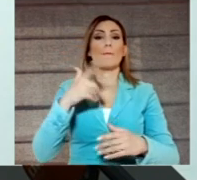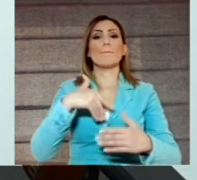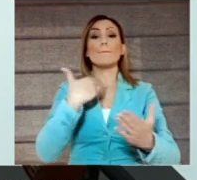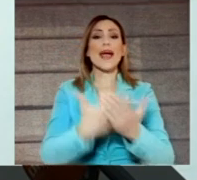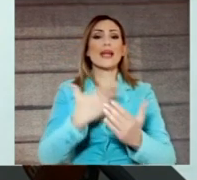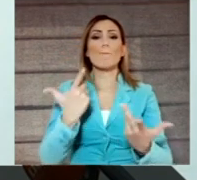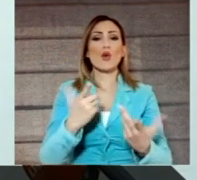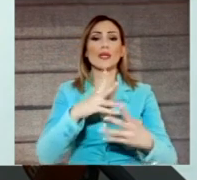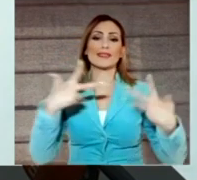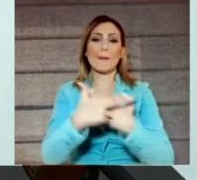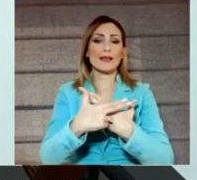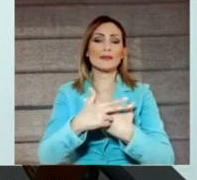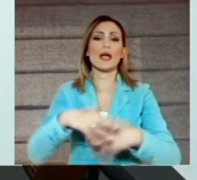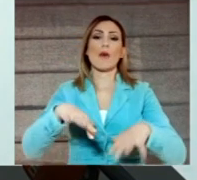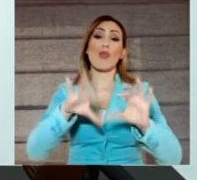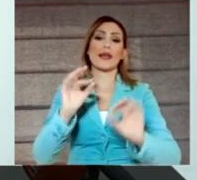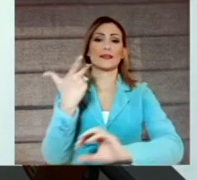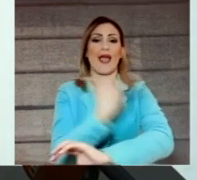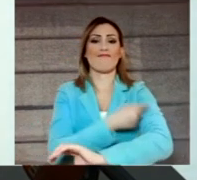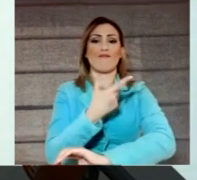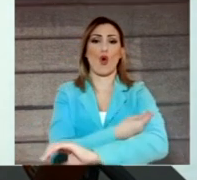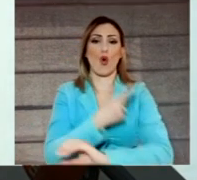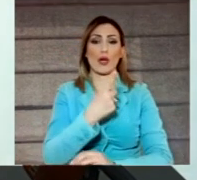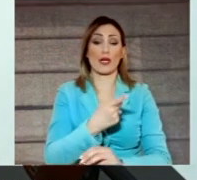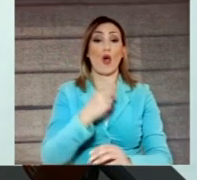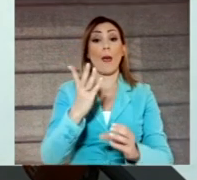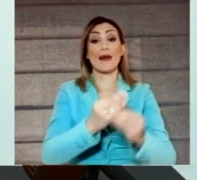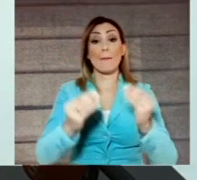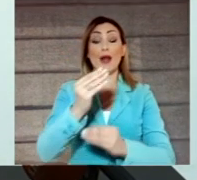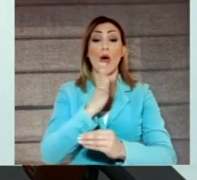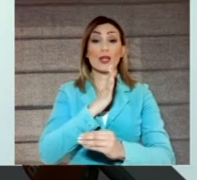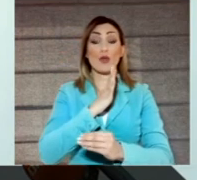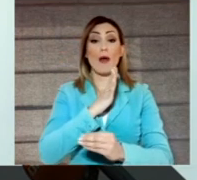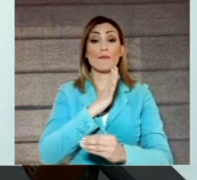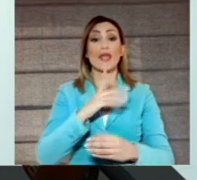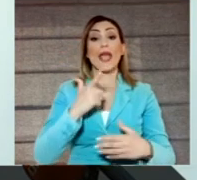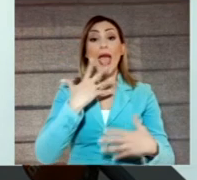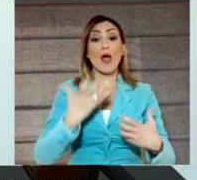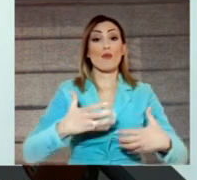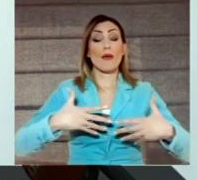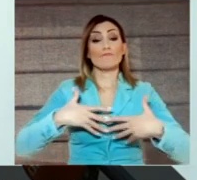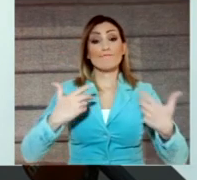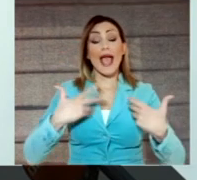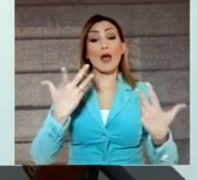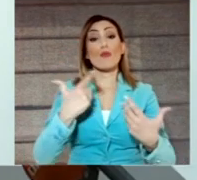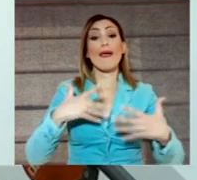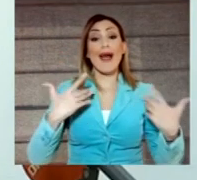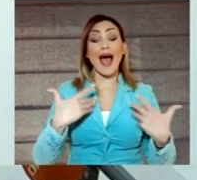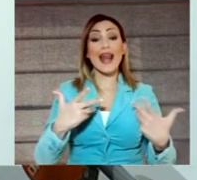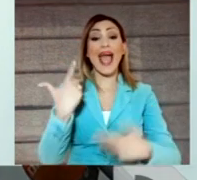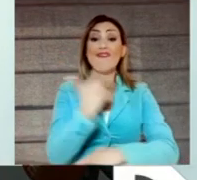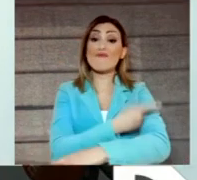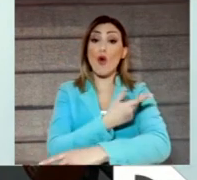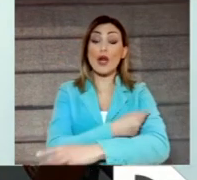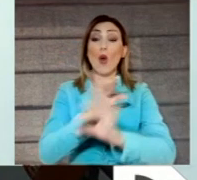μεγάλης μερίδας του πληθυσμού. Τα νέα από την επιστημονική κοινότητα μας γεμίζουν αισιοδοξία ότι το εμβόλιο θα είναι